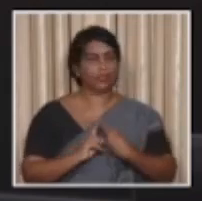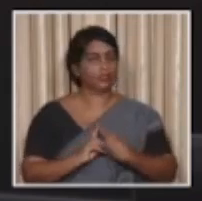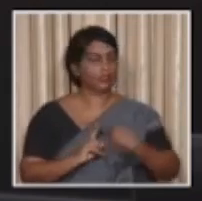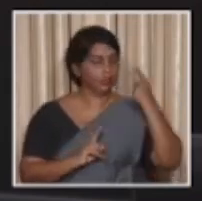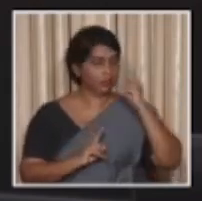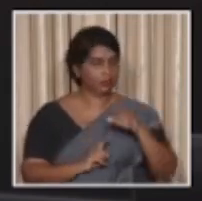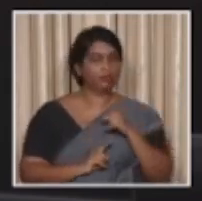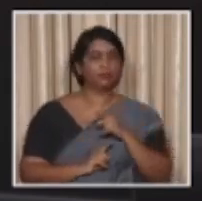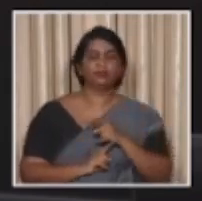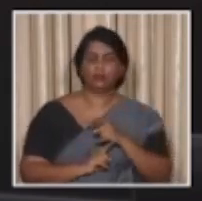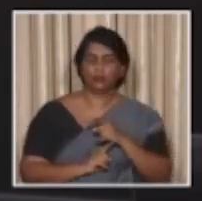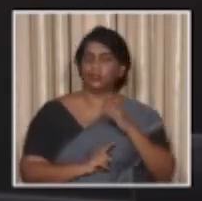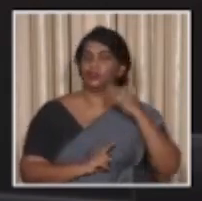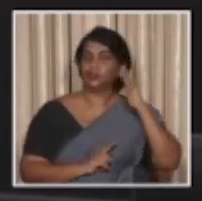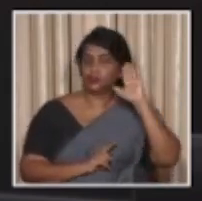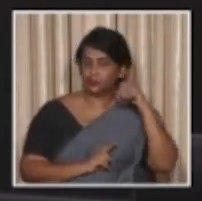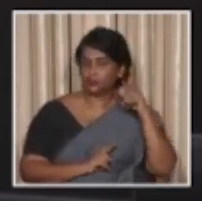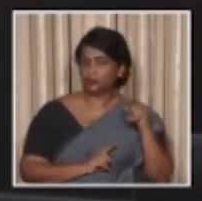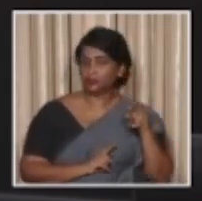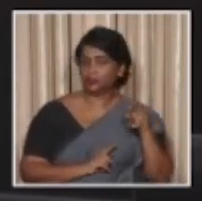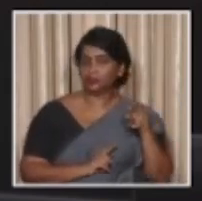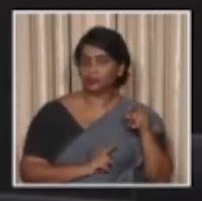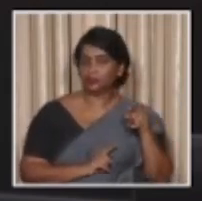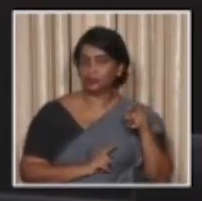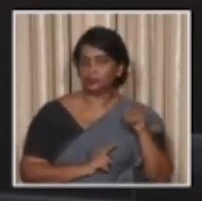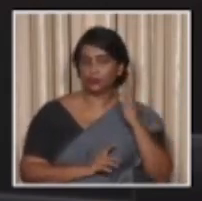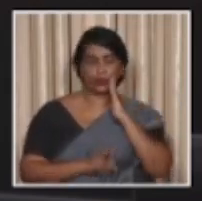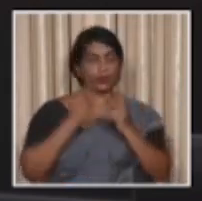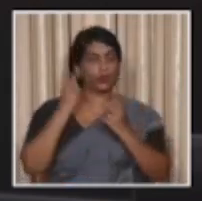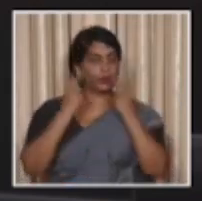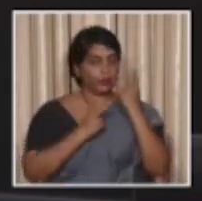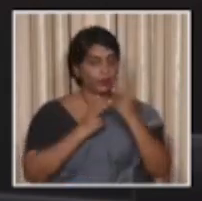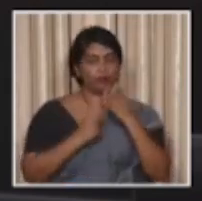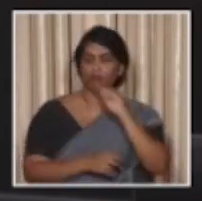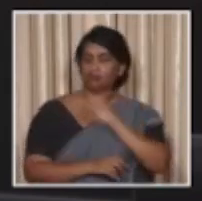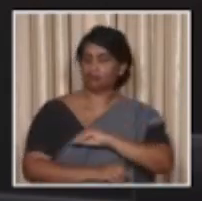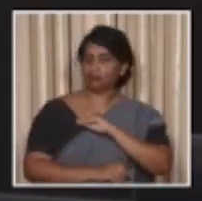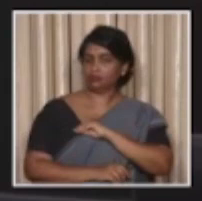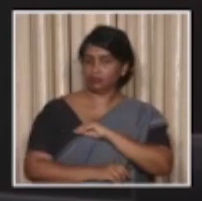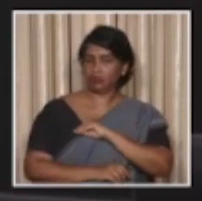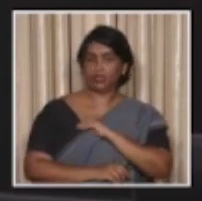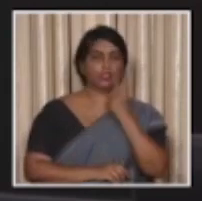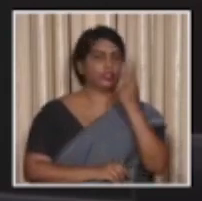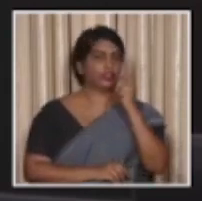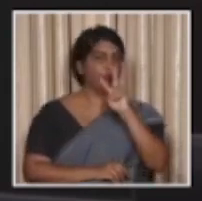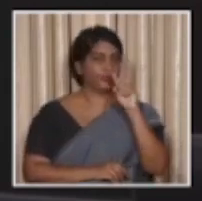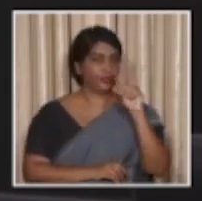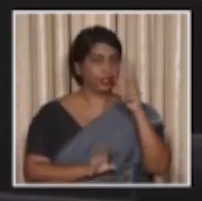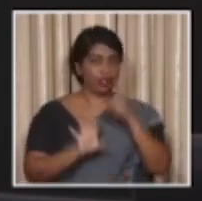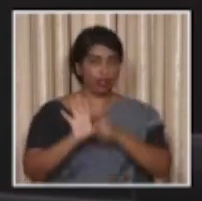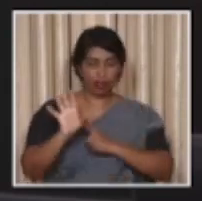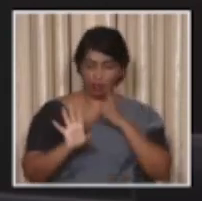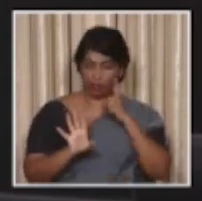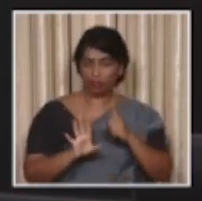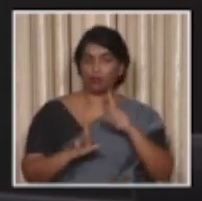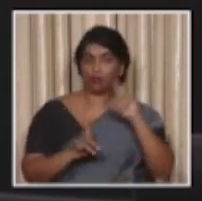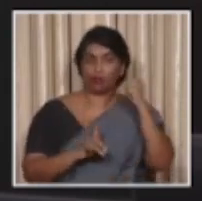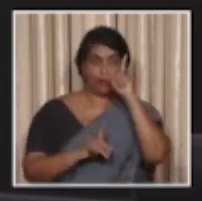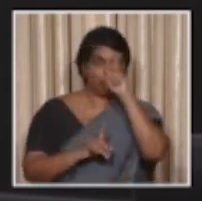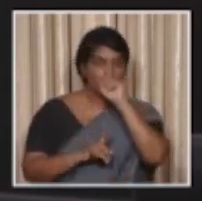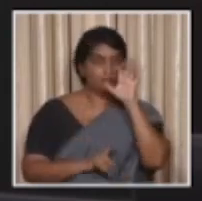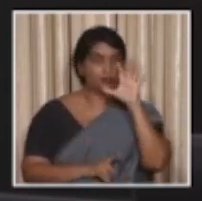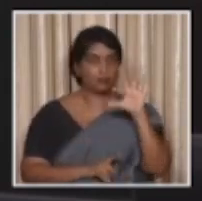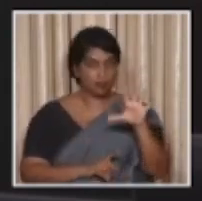ගත්තහම විශේෂයෙන්ම සංචාරක ඉපයීම් 2022 වසරේ පළමු මාස